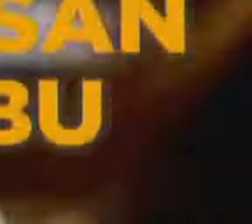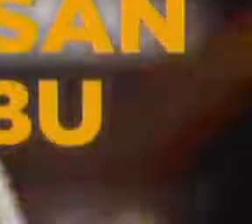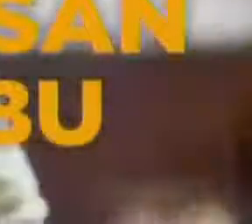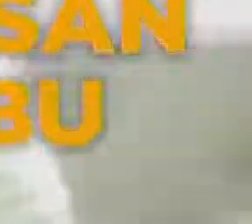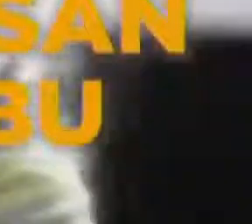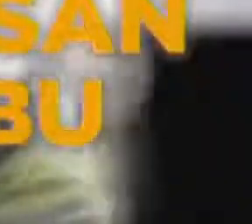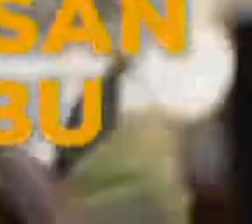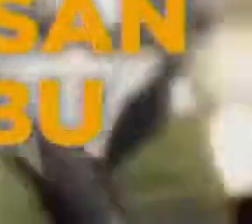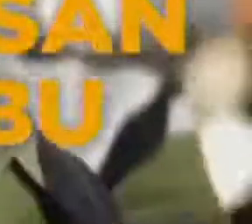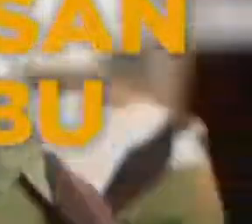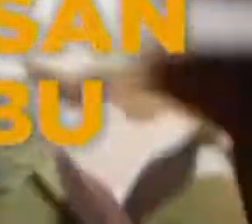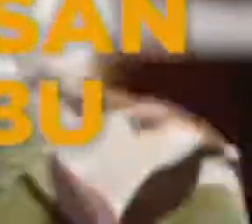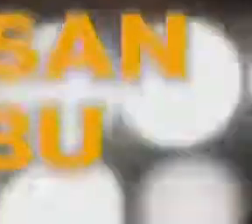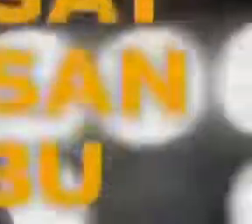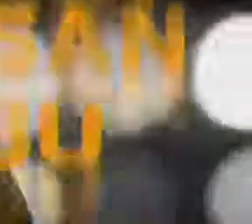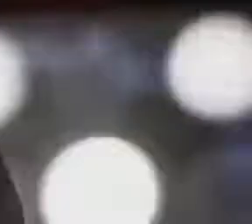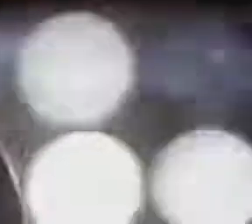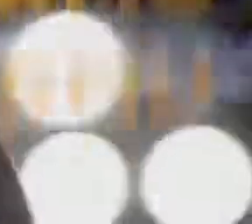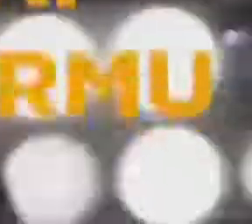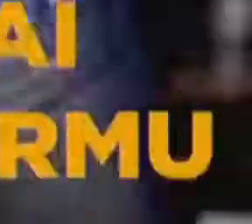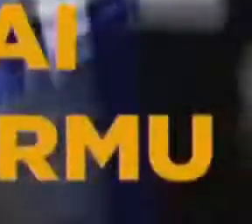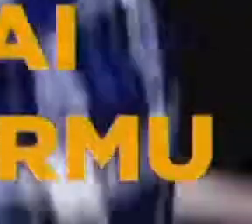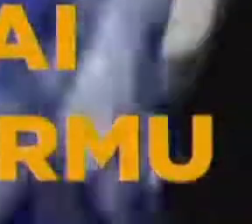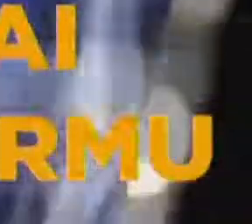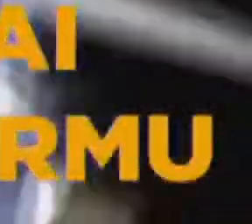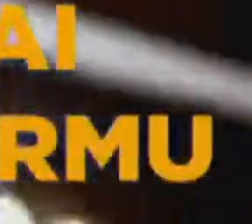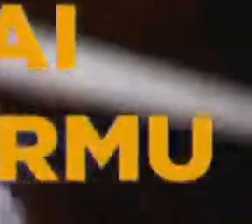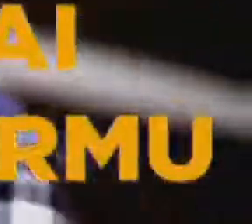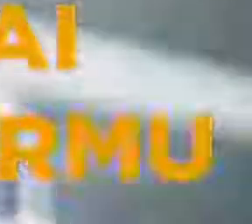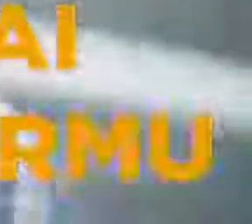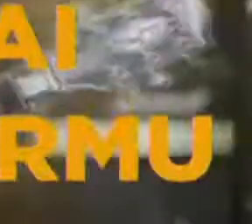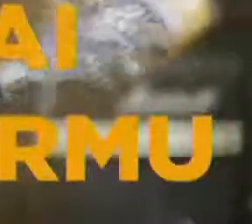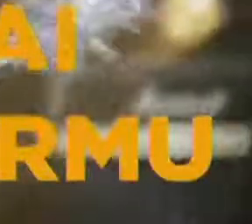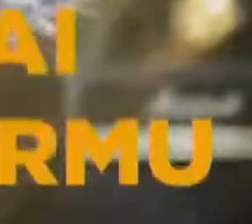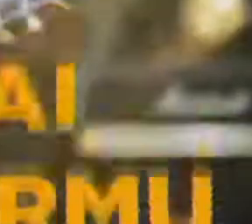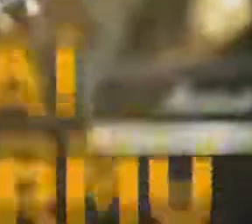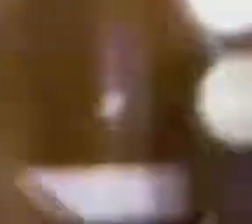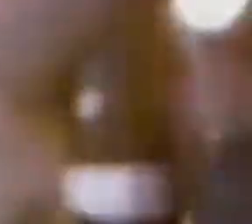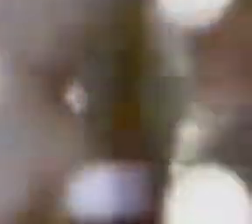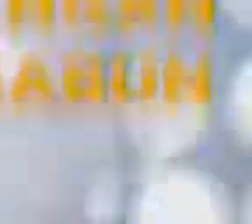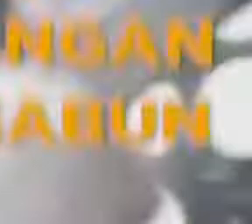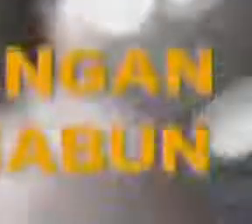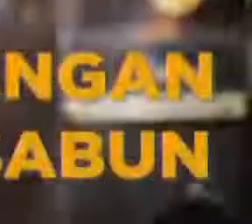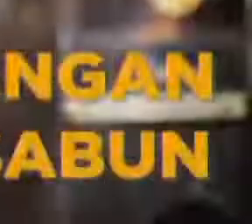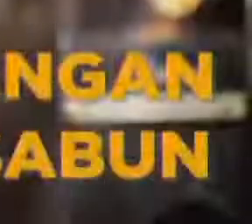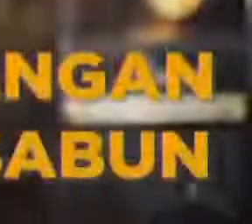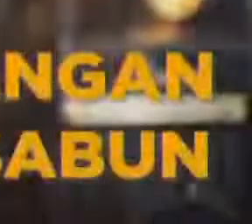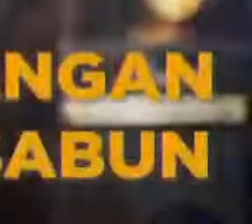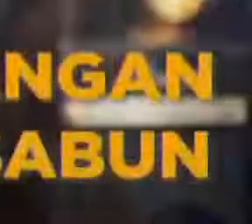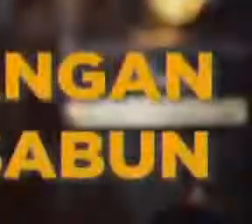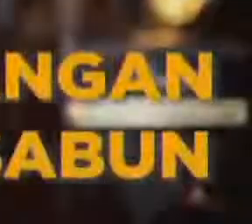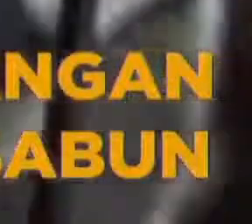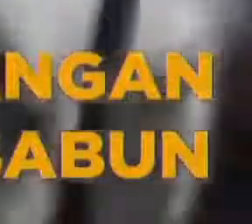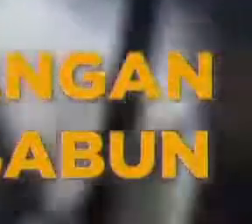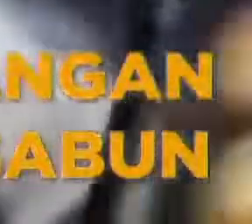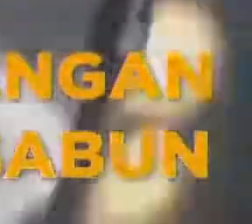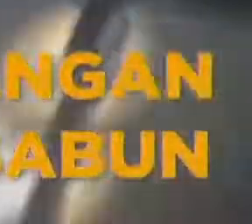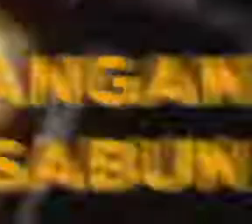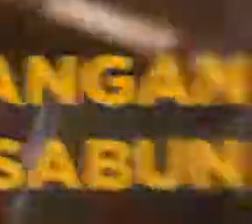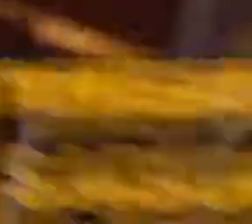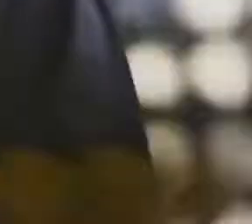Ingat pesan ibu, pakai maskermu, cuci tangan